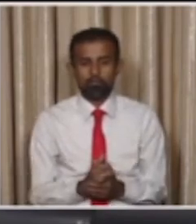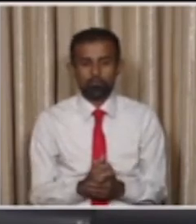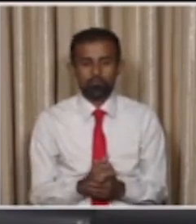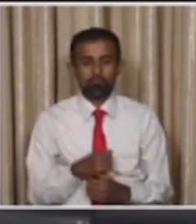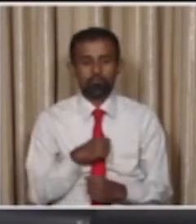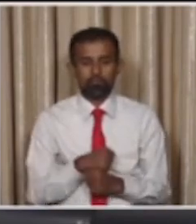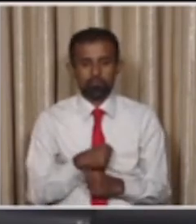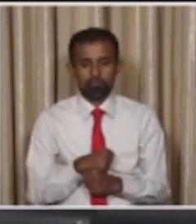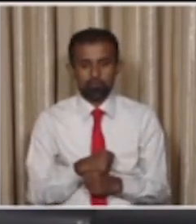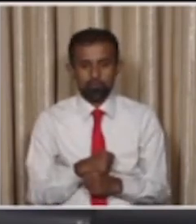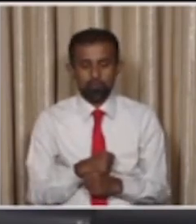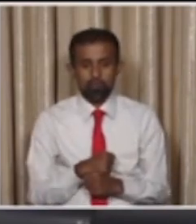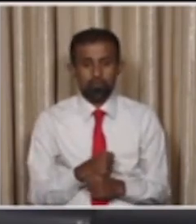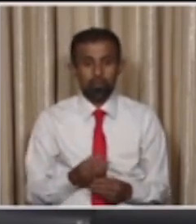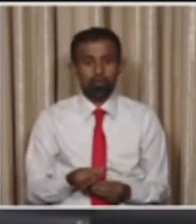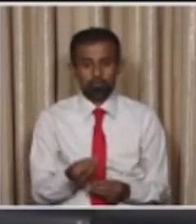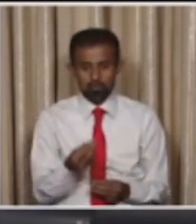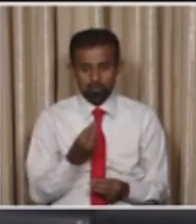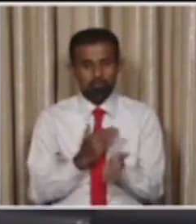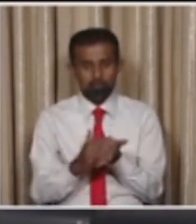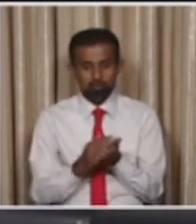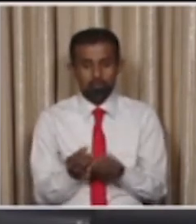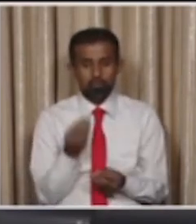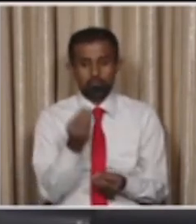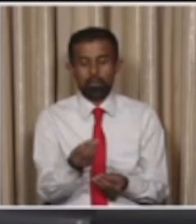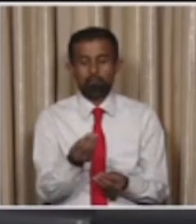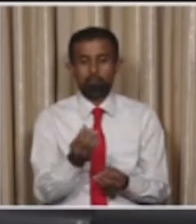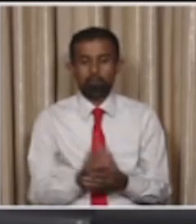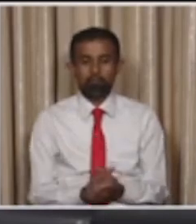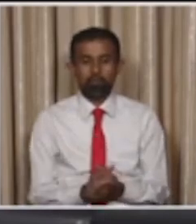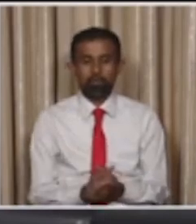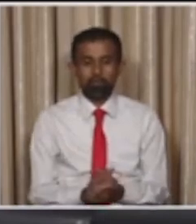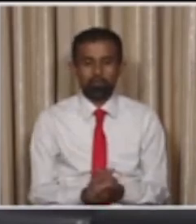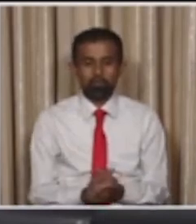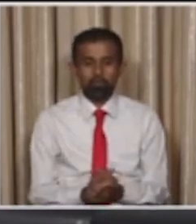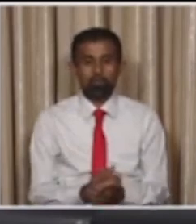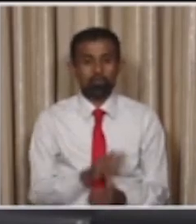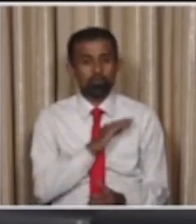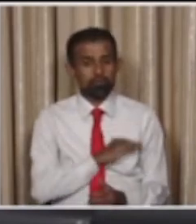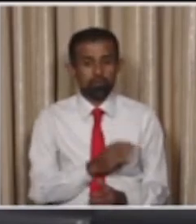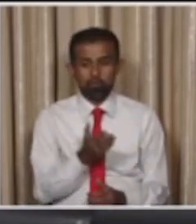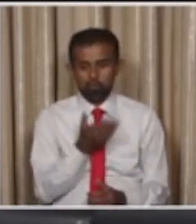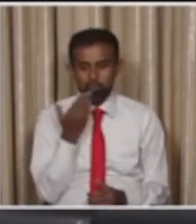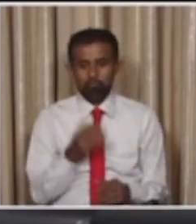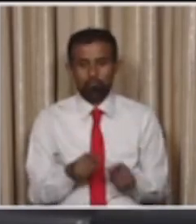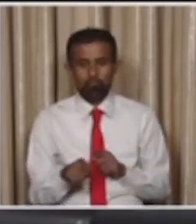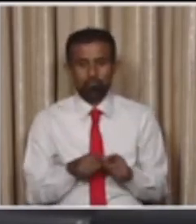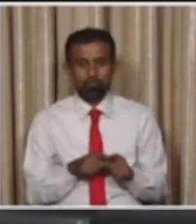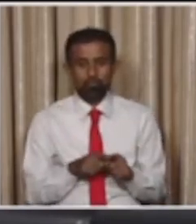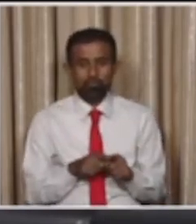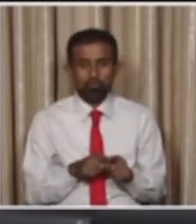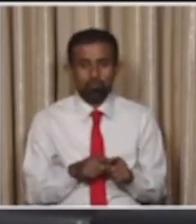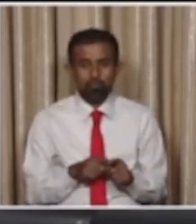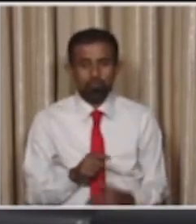රජය අපි දෙන්න පුළුවන් සහන දෙනවා. ආර්ථිකයට ගැළපෙන විදිහට දරා ගන්න පුළුවන් විදිහට තමයි මේක.